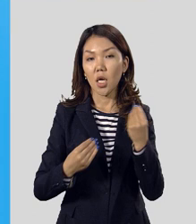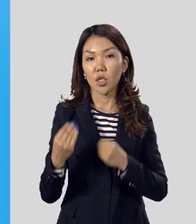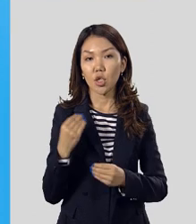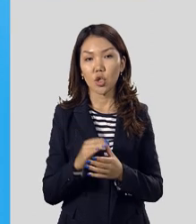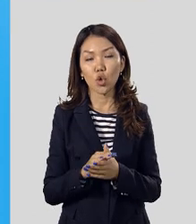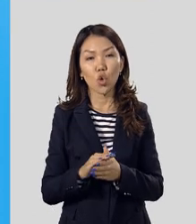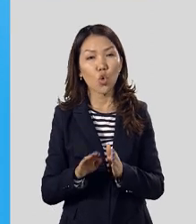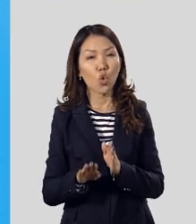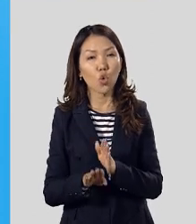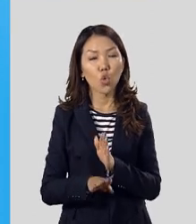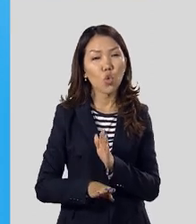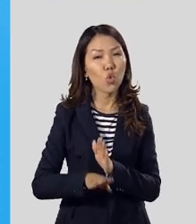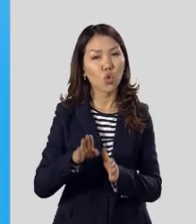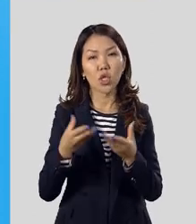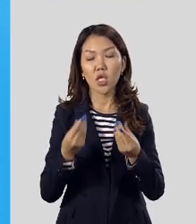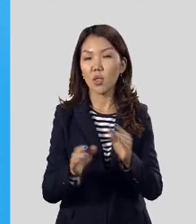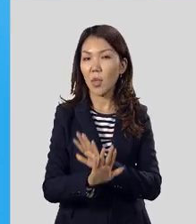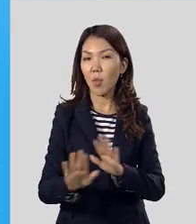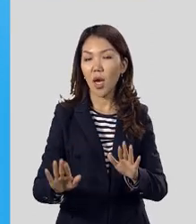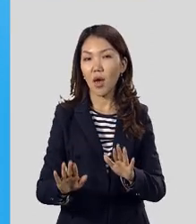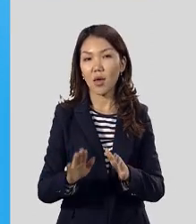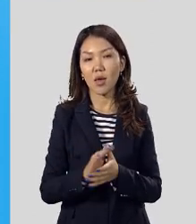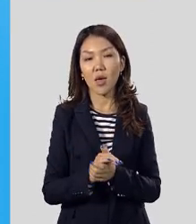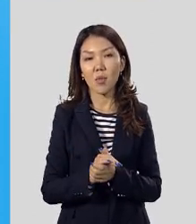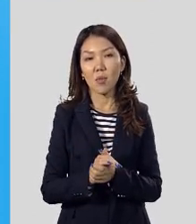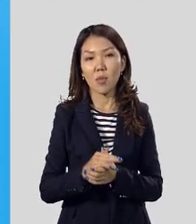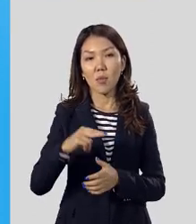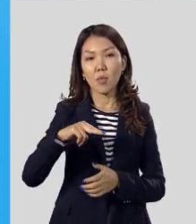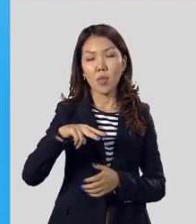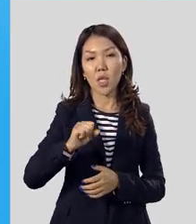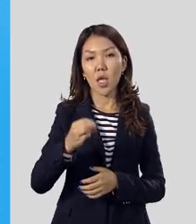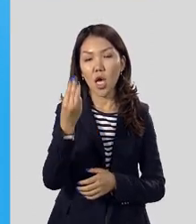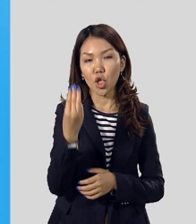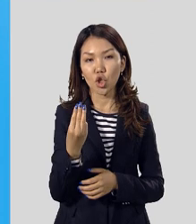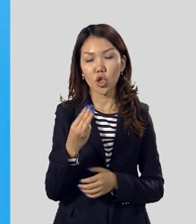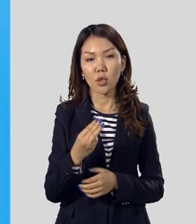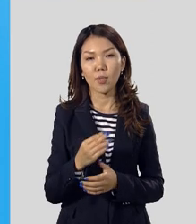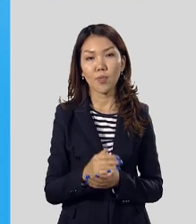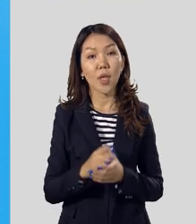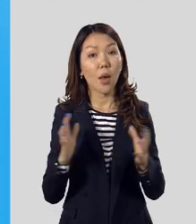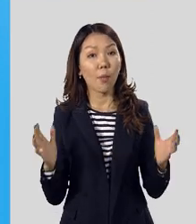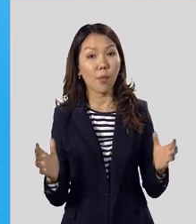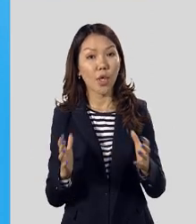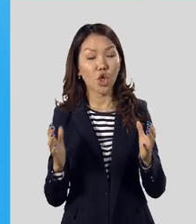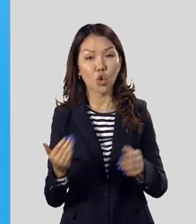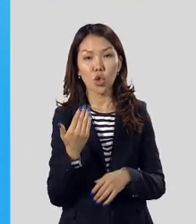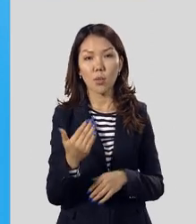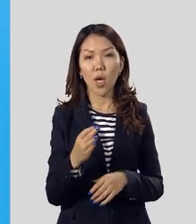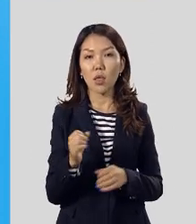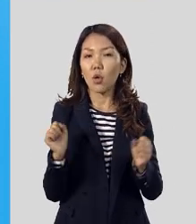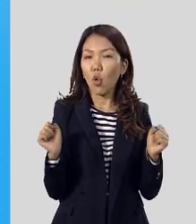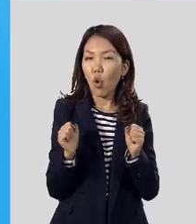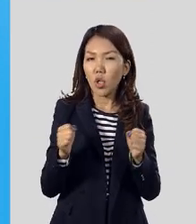как лучший непромокаемый плащ, не впитывает влагу, бережет тебя от холода и